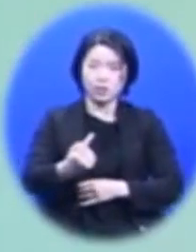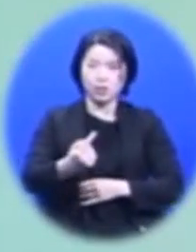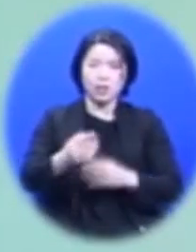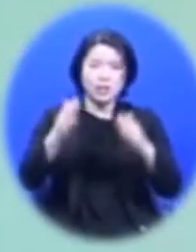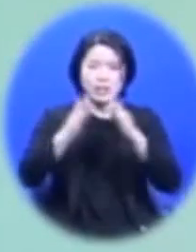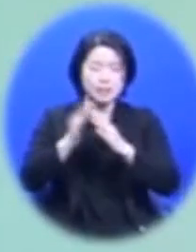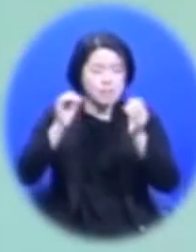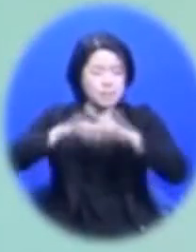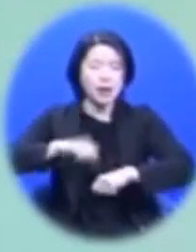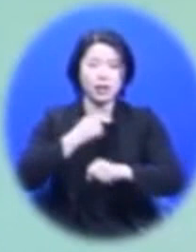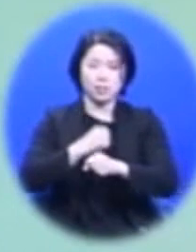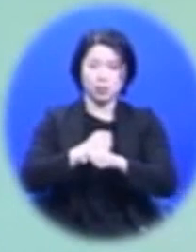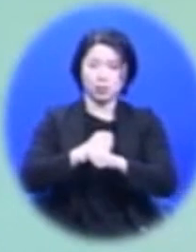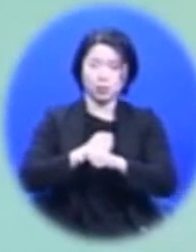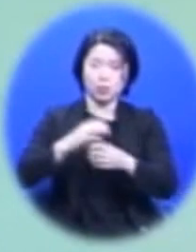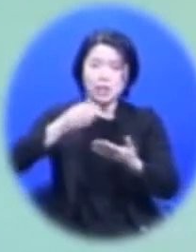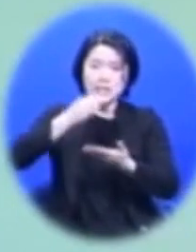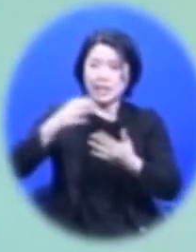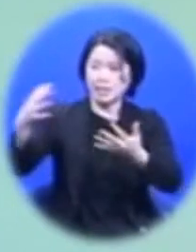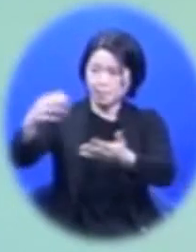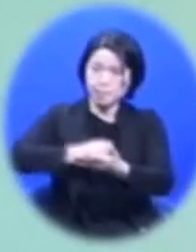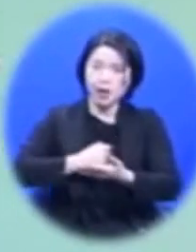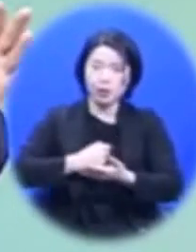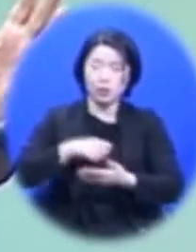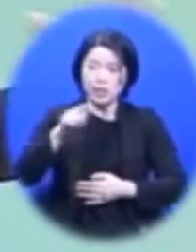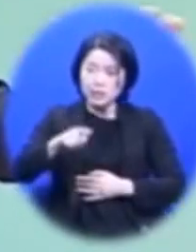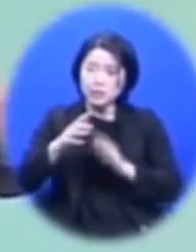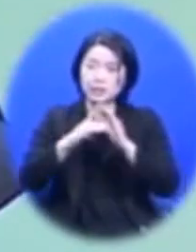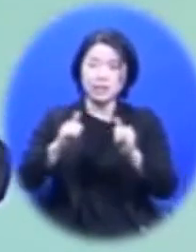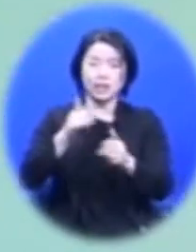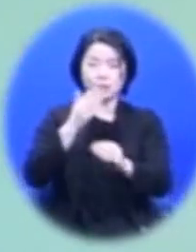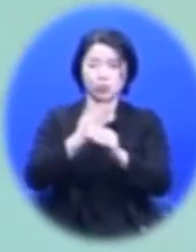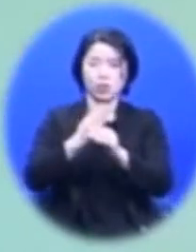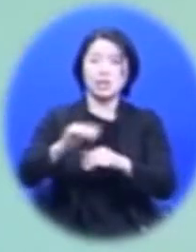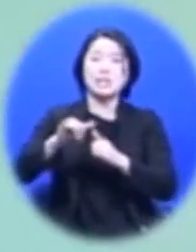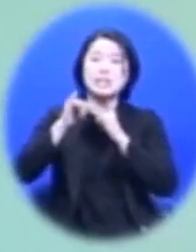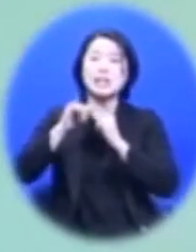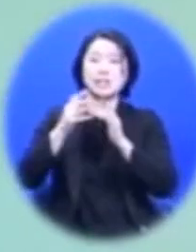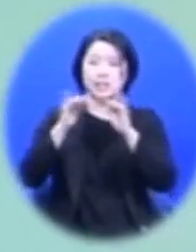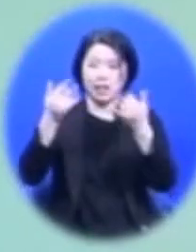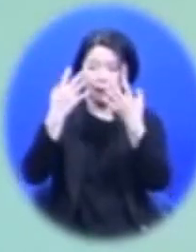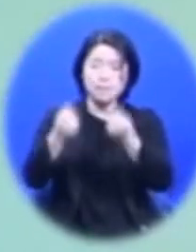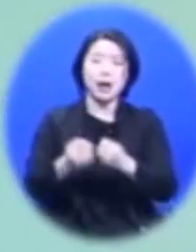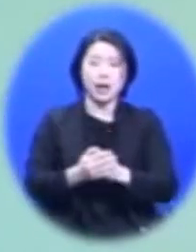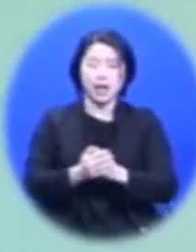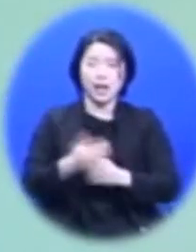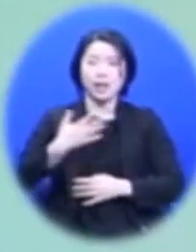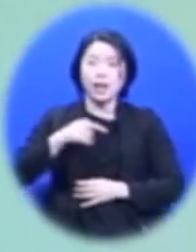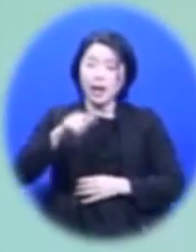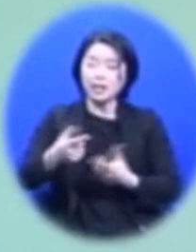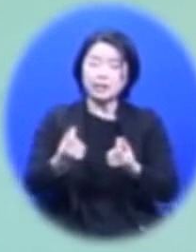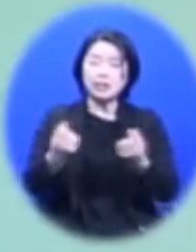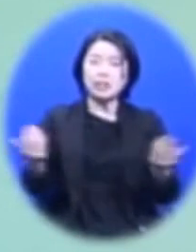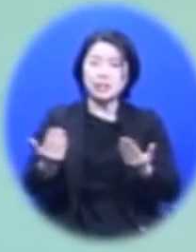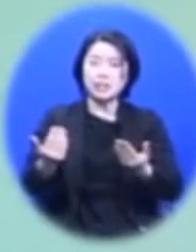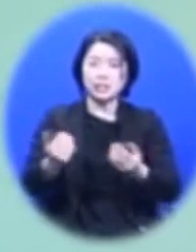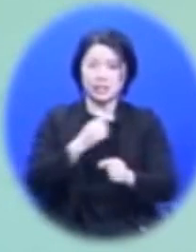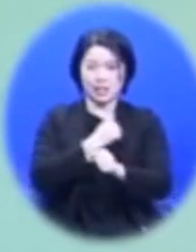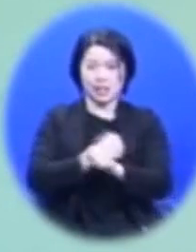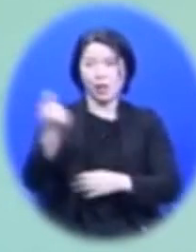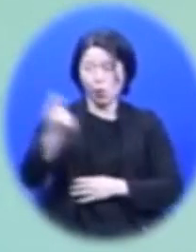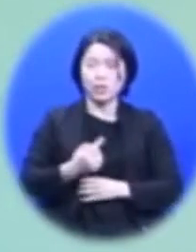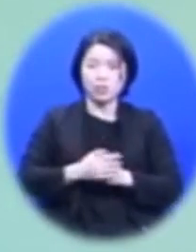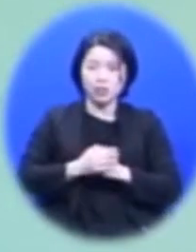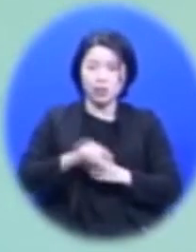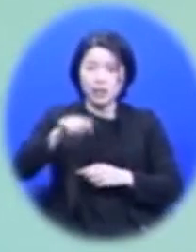패가망신시키고 재산 다 빼앗고 심지어 그 사람들 중에는 자살한 사람도 있고 내가 그런 짓을 저질렀습니다. 그런